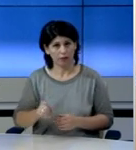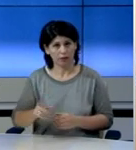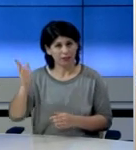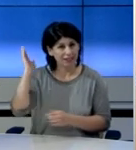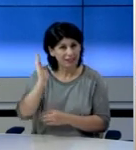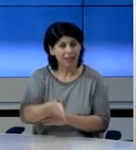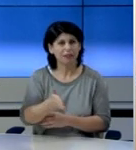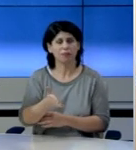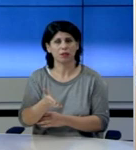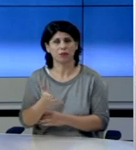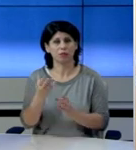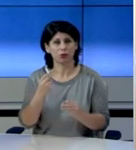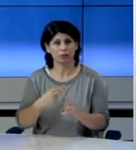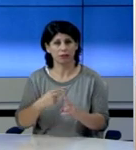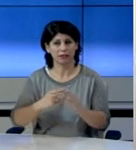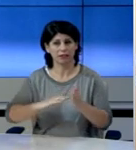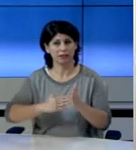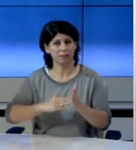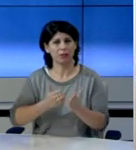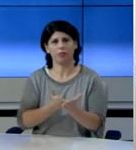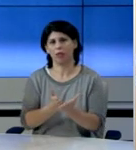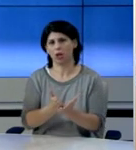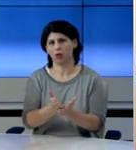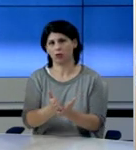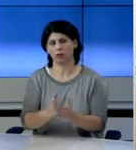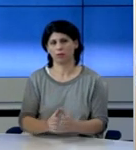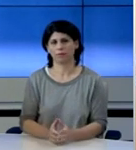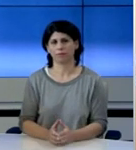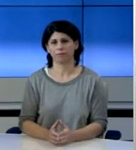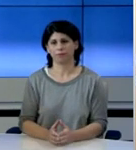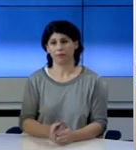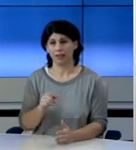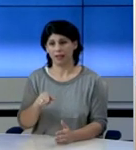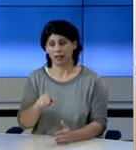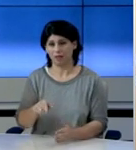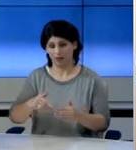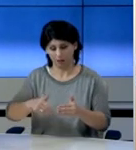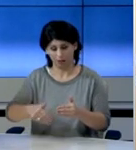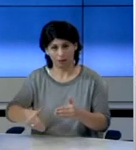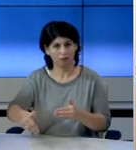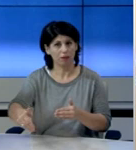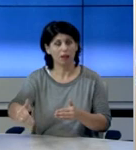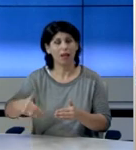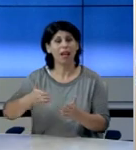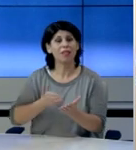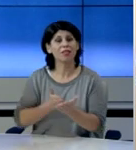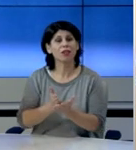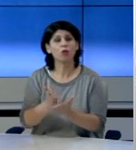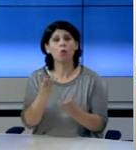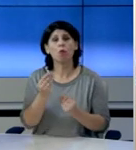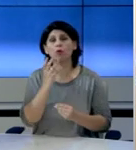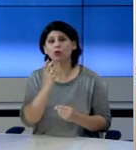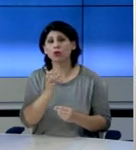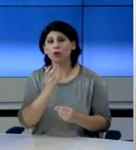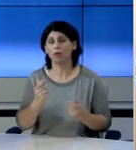χτυπήσει κέρια και τις υπηρεσίες της δικαιοσύνης. Διότι μια τέτοια περίοδο η δικαιοσύνη έχει πολλά σοβαρά έργα